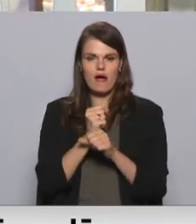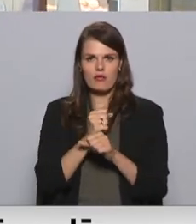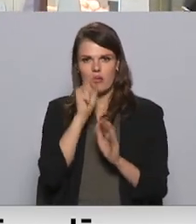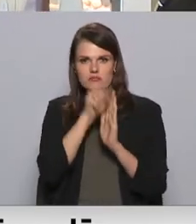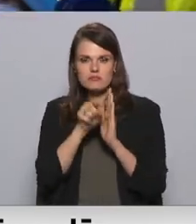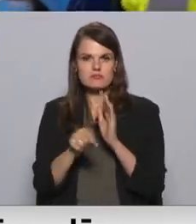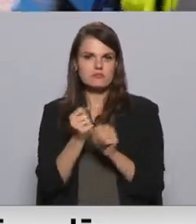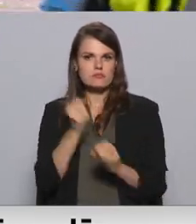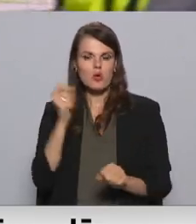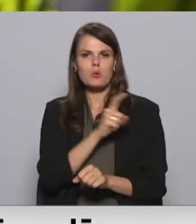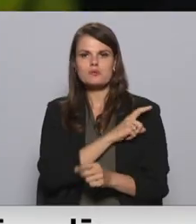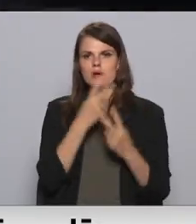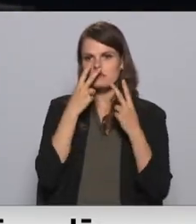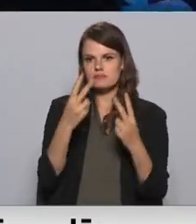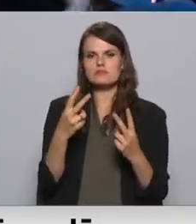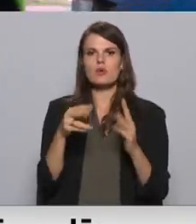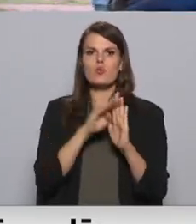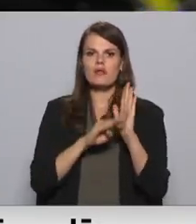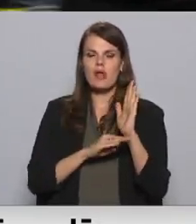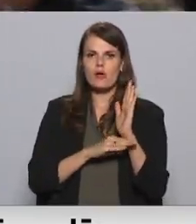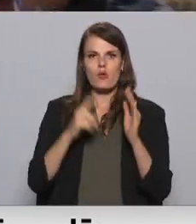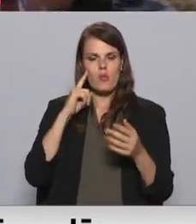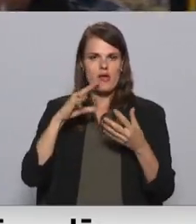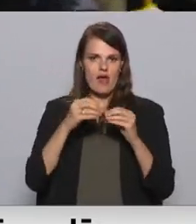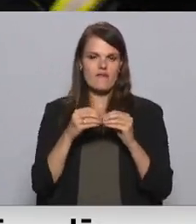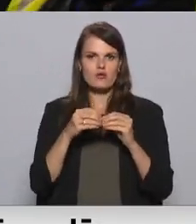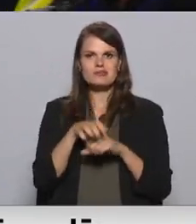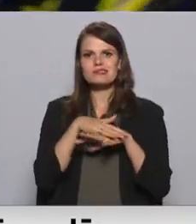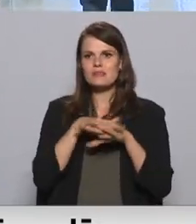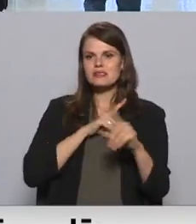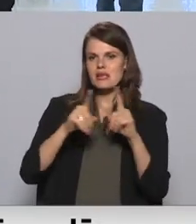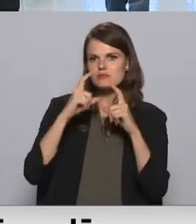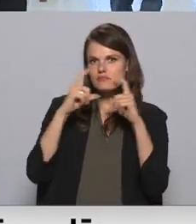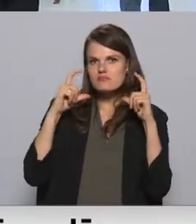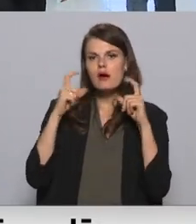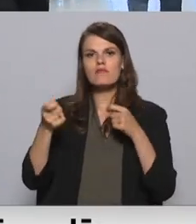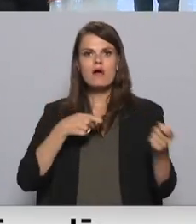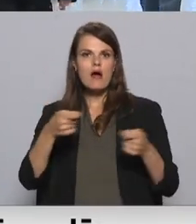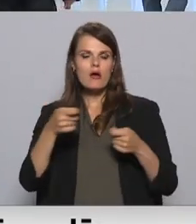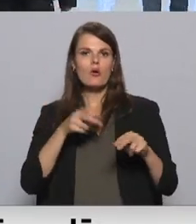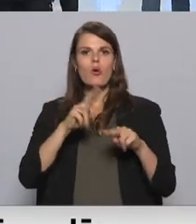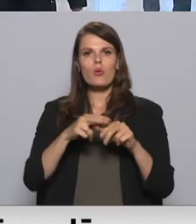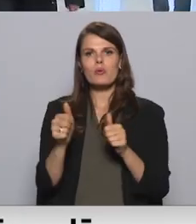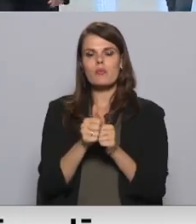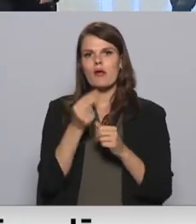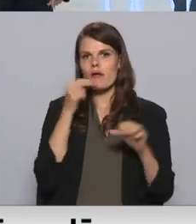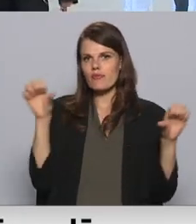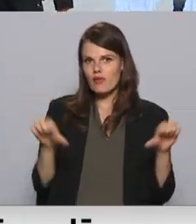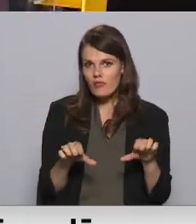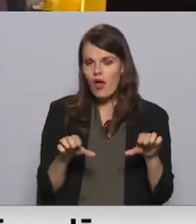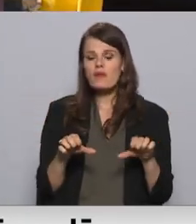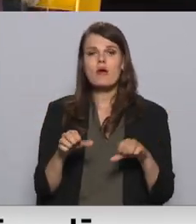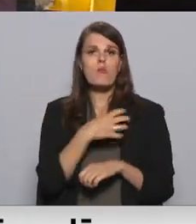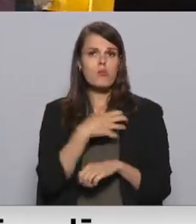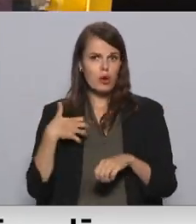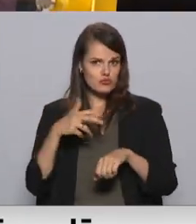režīmā, uzmanību pievēršot epidemioloģisko noteikumu ievērošanai sabiedriskajā transportā, tirdzniecības centros un pie ēdinātājiem. Pašvaldības